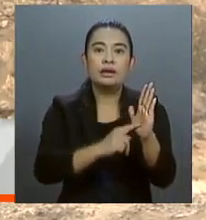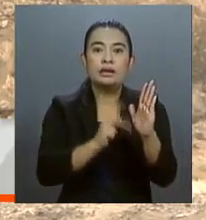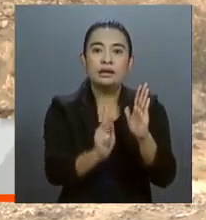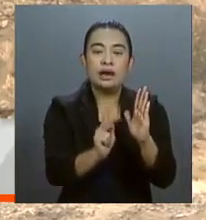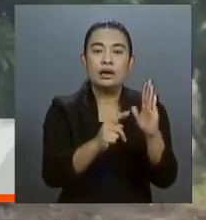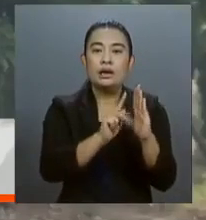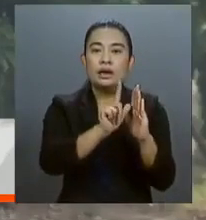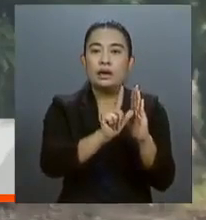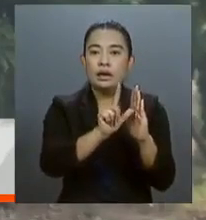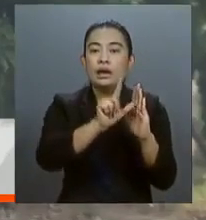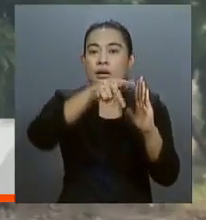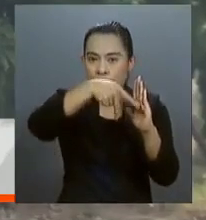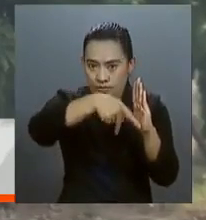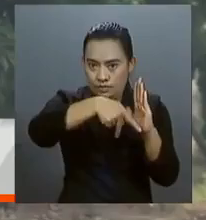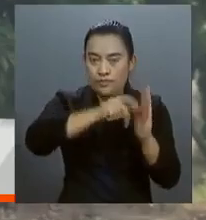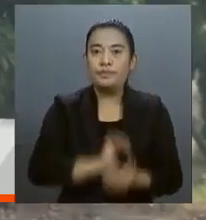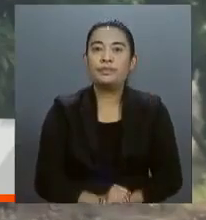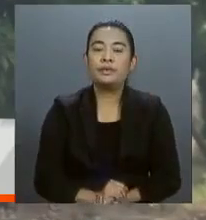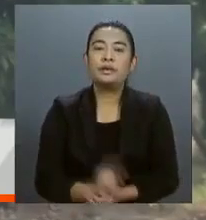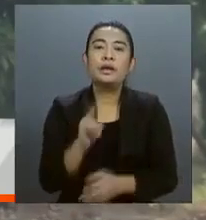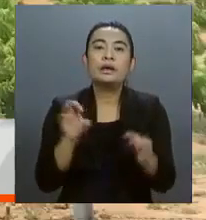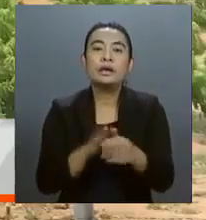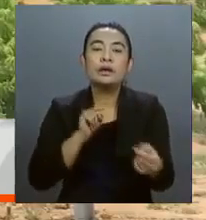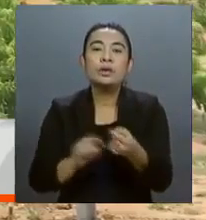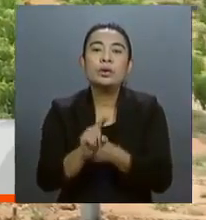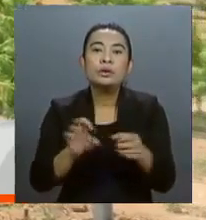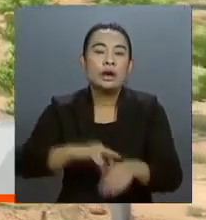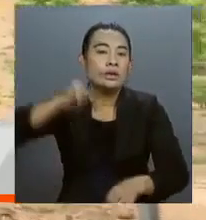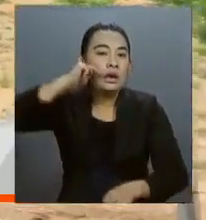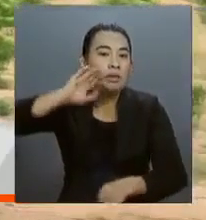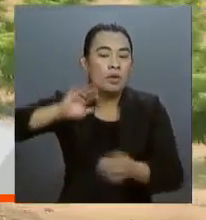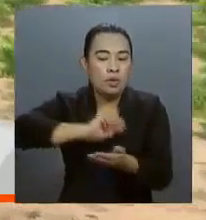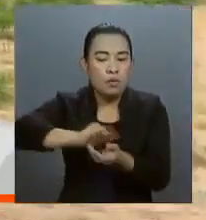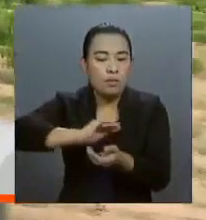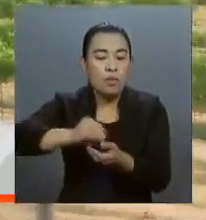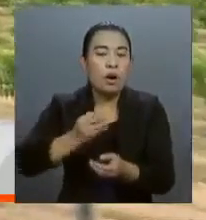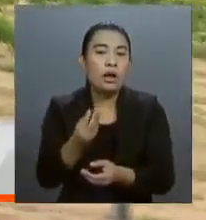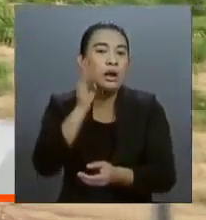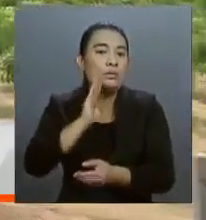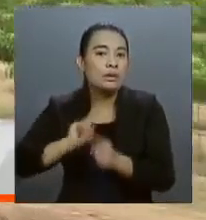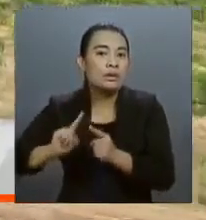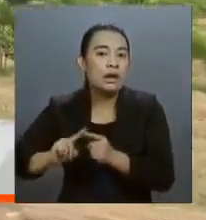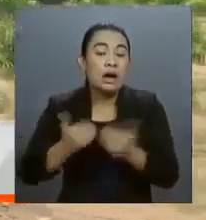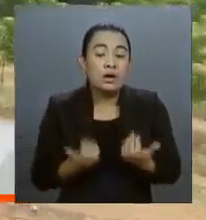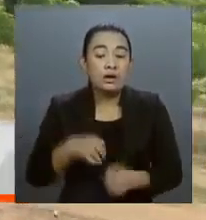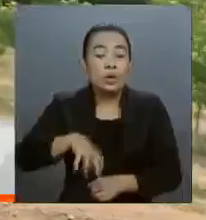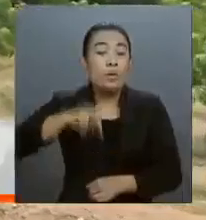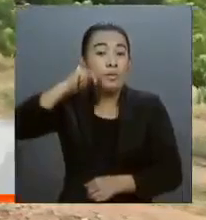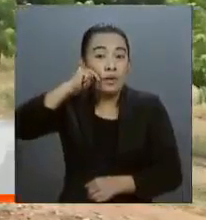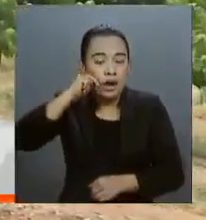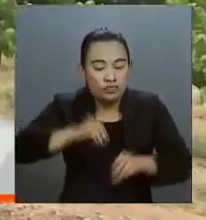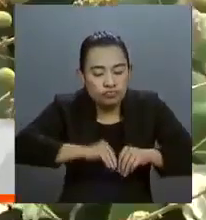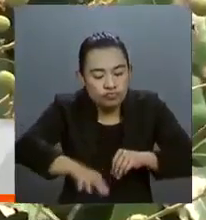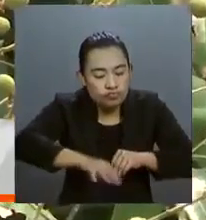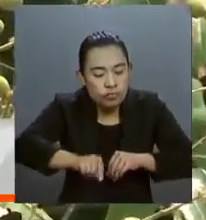แม่น้ำปิงเพื่อหล่อเลี้ยงต้นมะม่วงและลำไยที่ขณะนี้กำลังขาดน้ำหลังชลประทานปล่อยน้ำลงมาเพื่อแก้ปัญหา